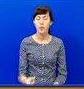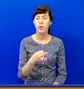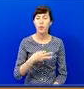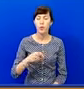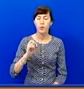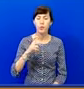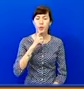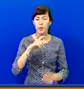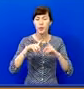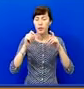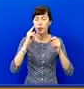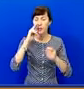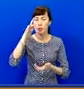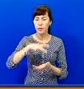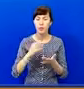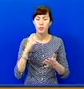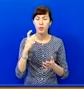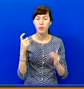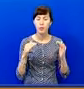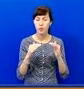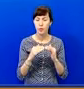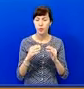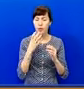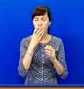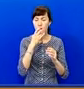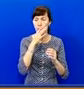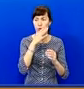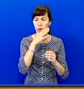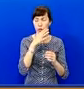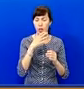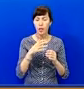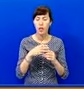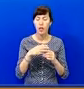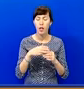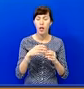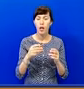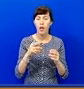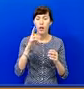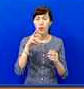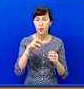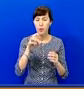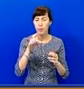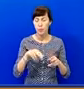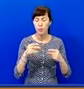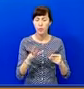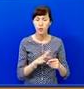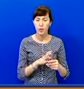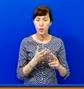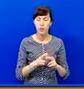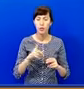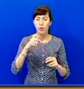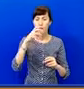әлеуметтік нысандар мен Шымкенттегі көпқабатты тұрғын үйлерді жылытуға қатты отын толығымен жеткізілген. Жылыту қазандықтары да